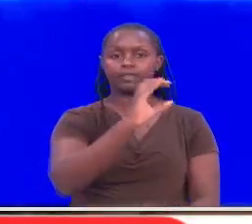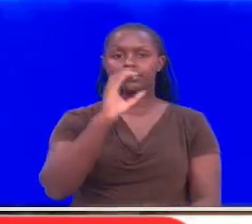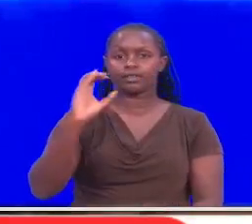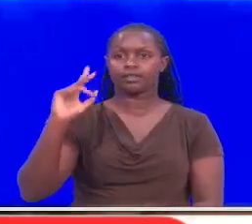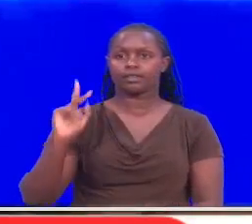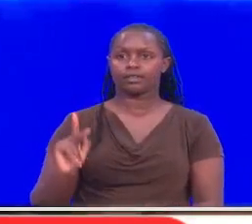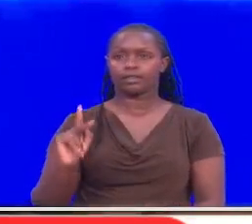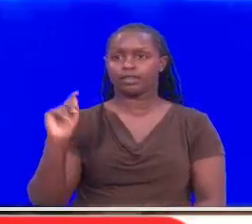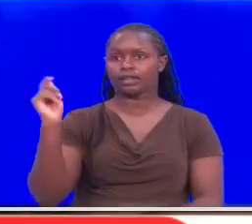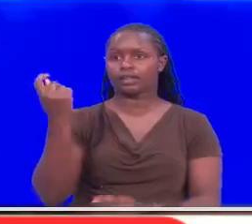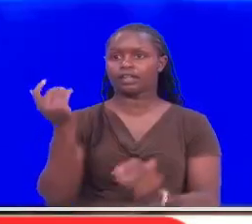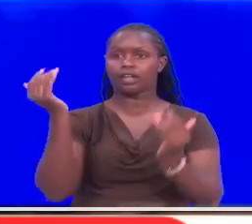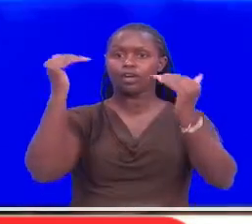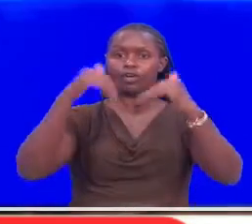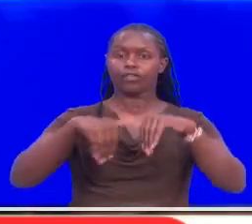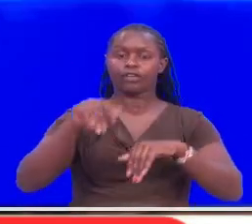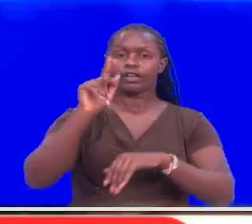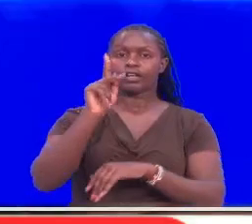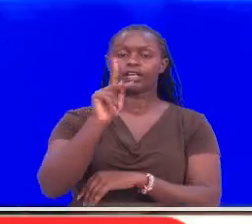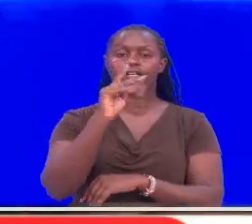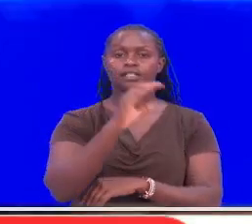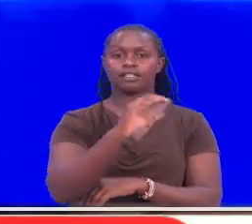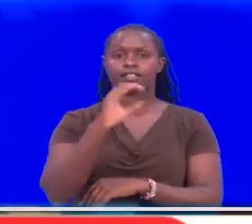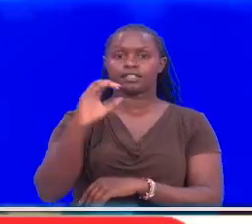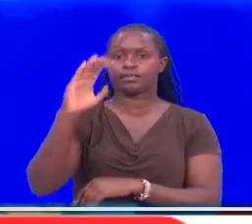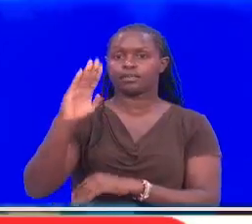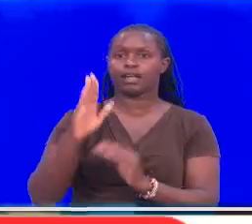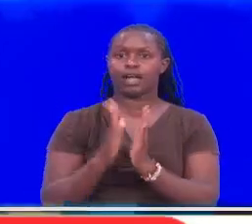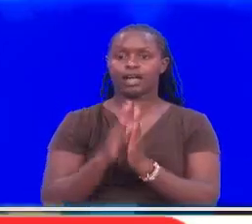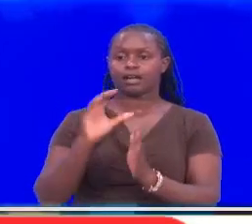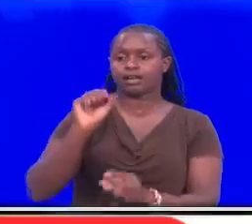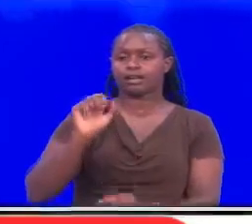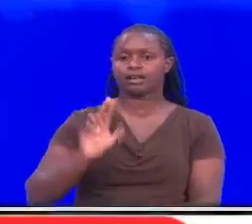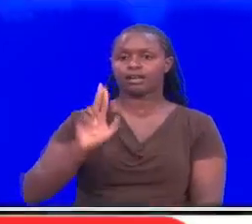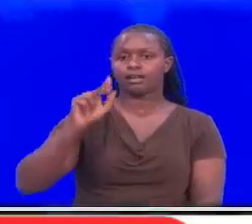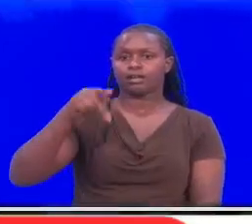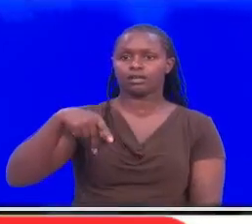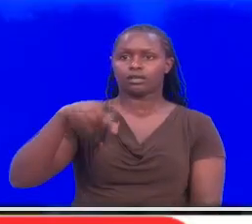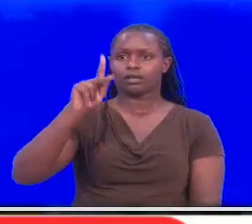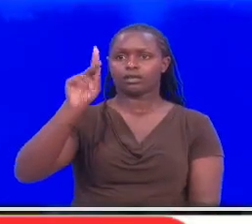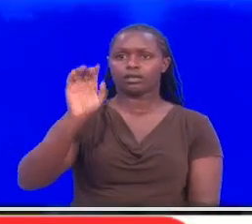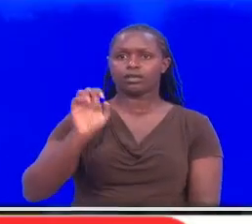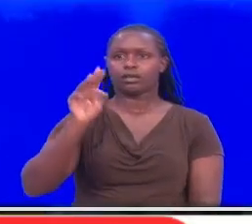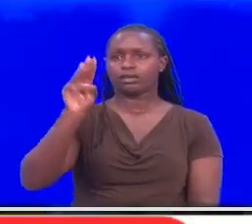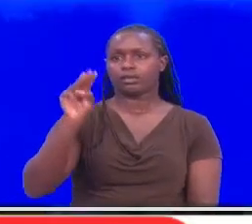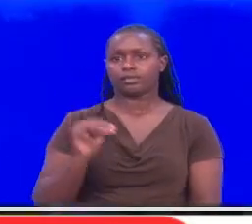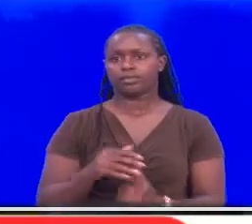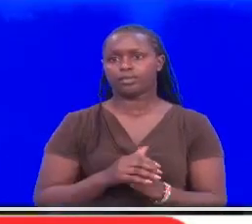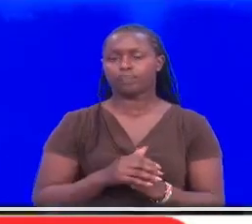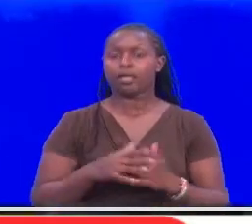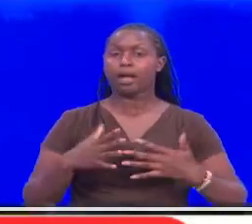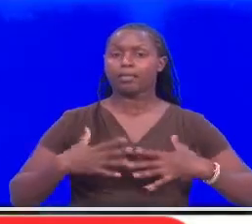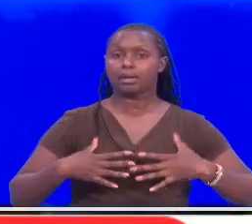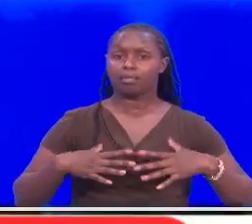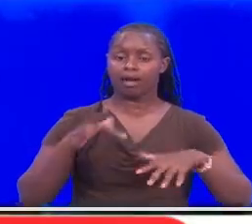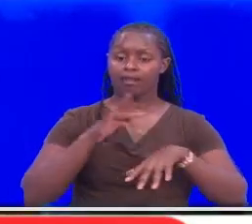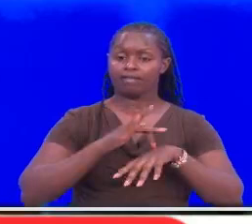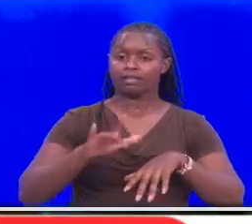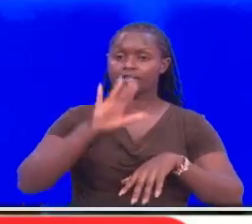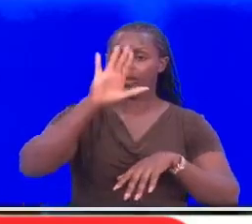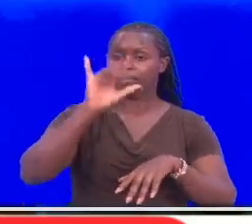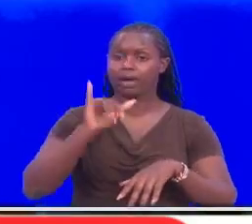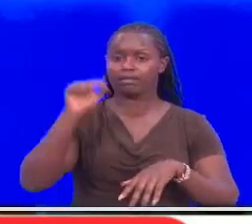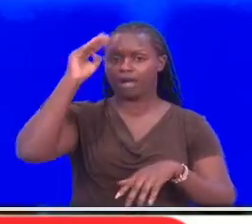Conference of Catholic Bishops, KECCB, and SUPKEN. Kama kuna watu wameathiriwa na pombe katika dunia hii